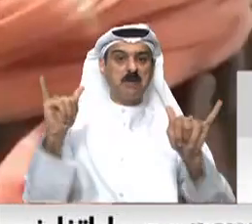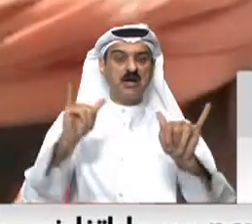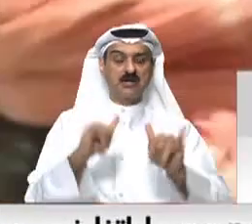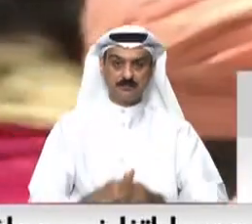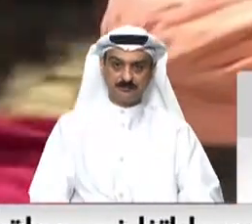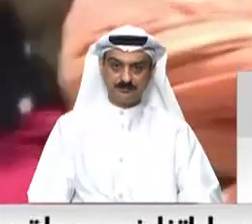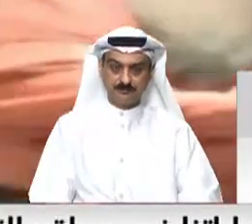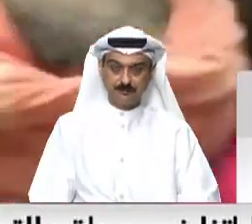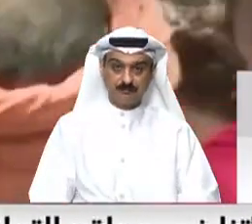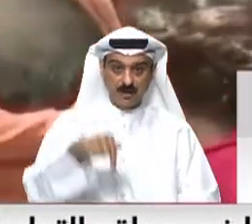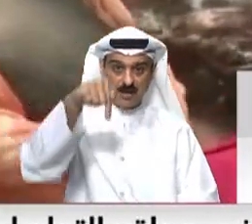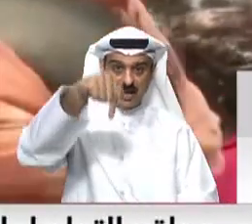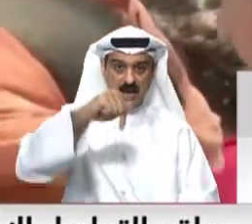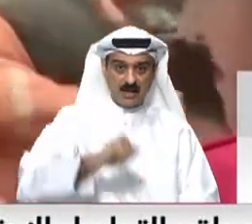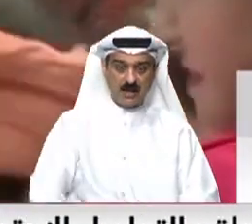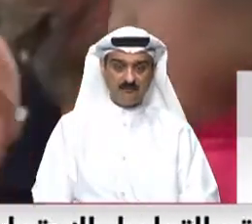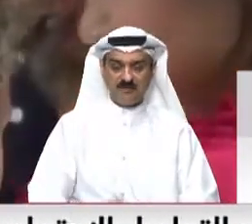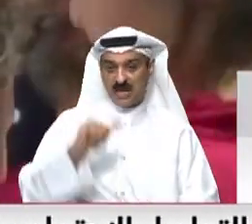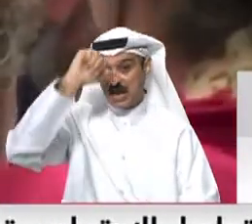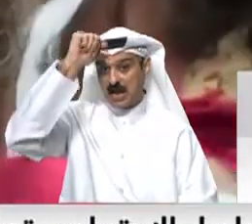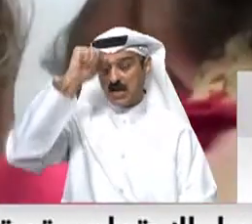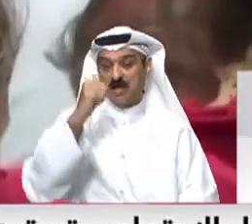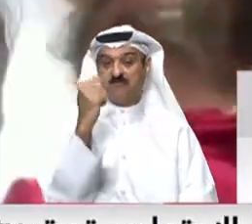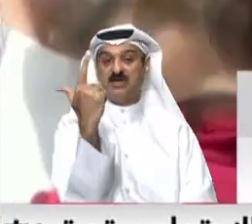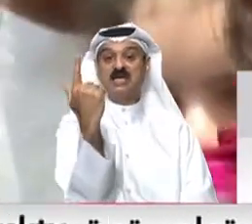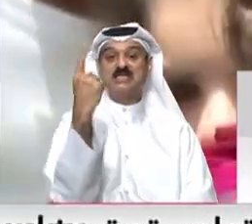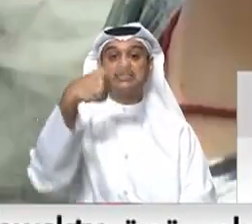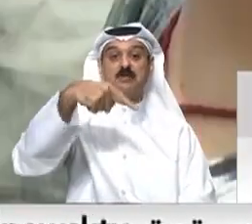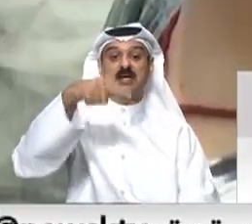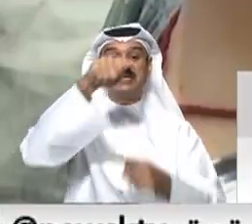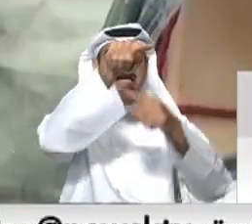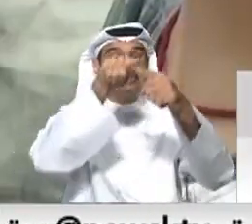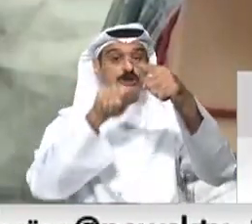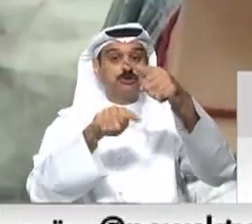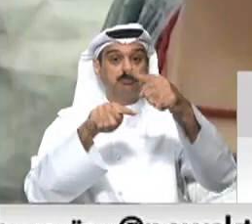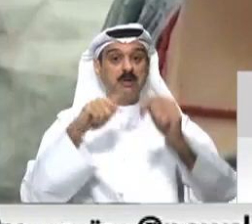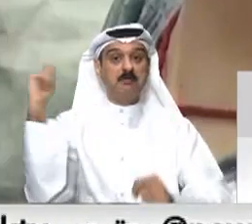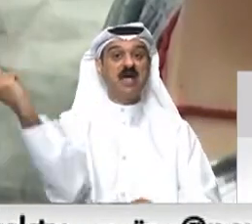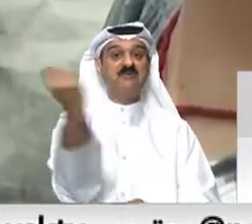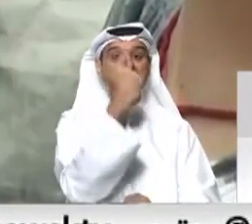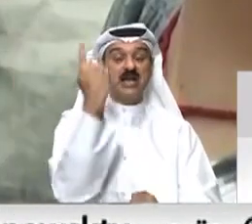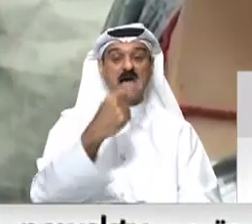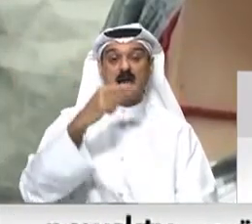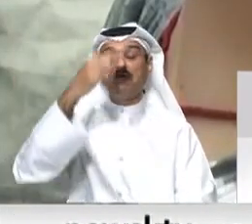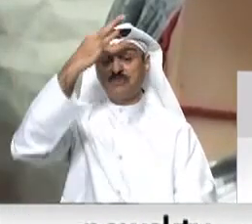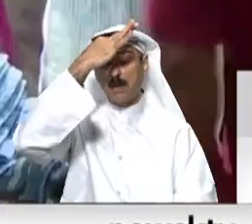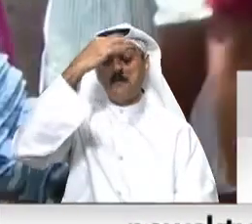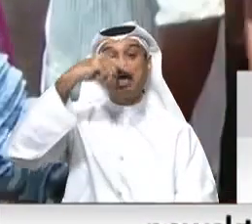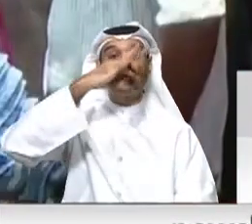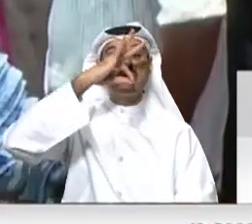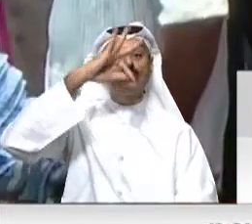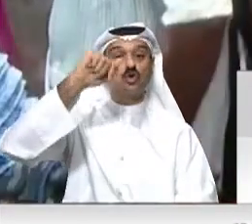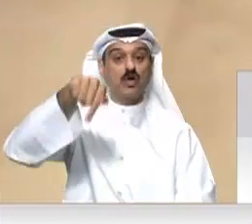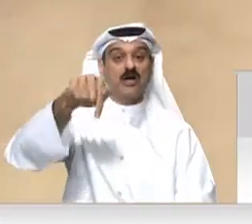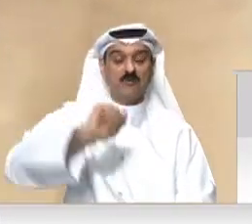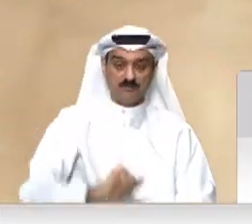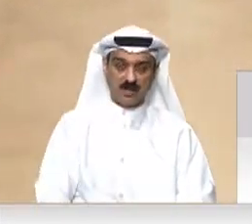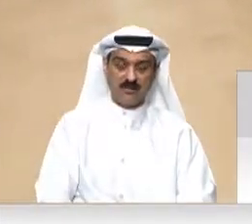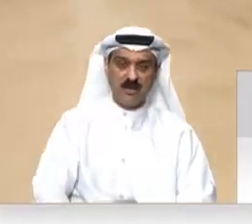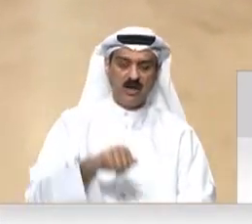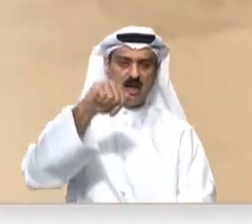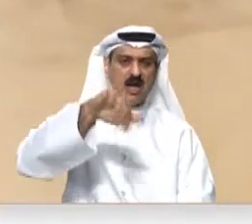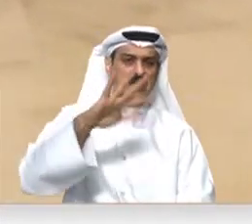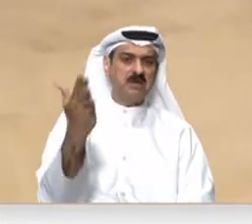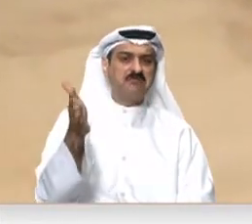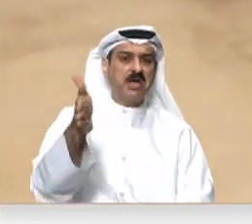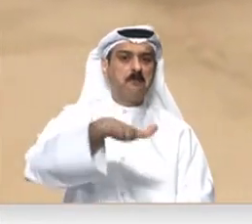صحيح وتمثل الهند حوالي 17% من مرضى السكري على مستوى العالم حيث تسبب هذا المرض بوفاه